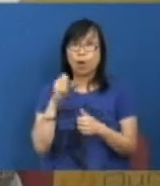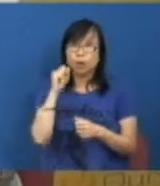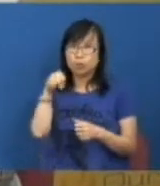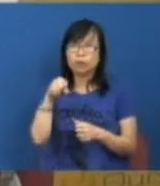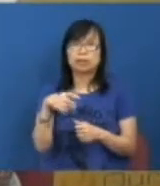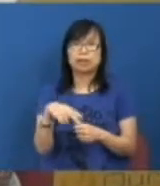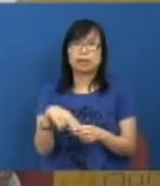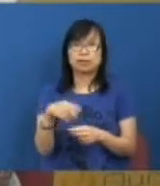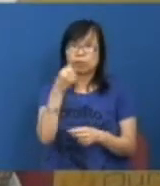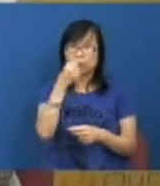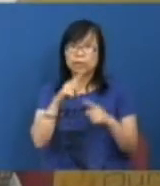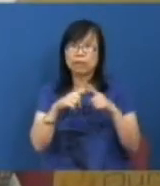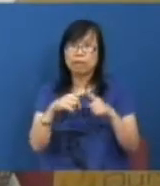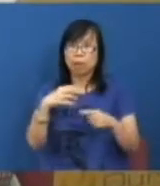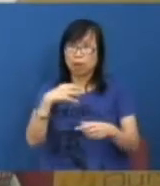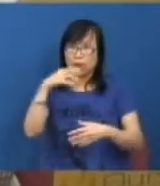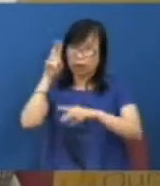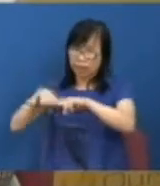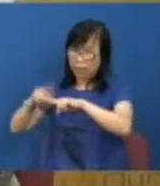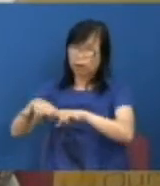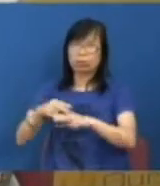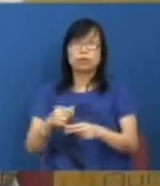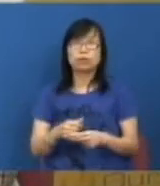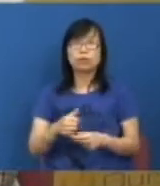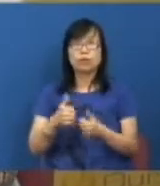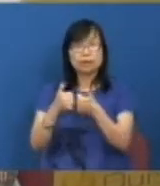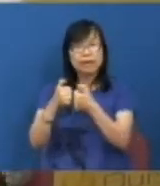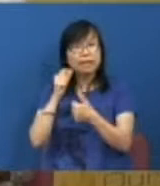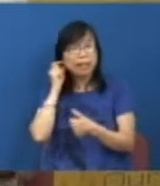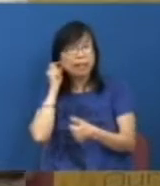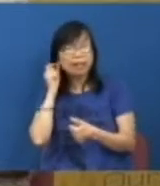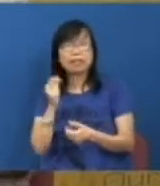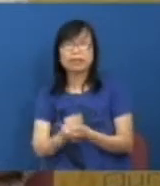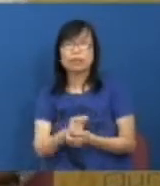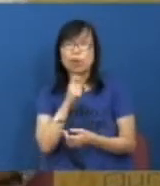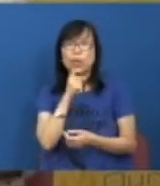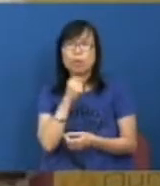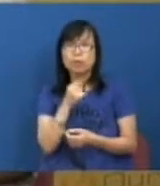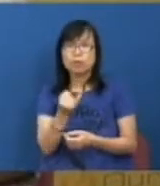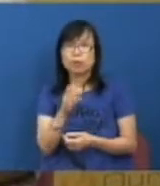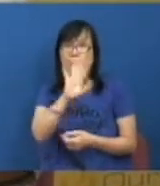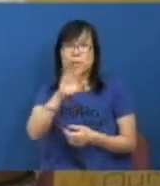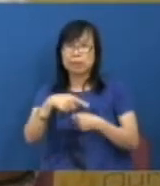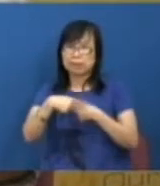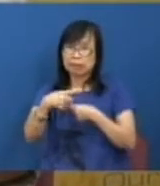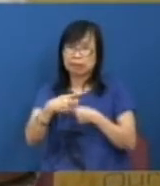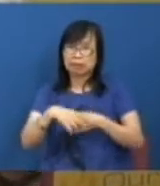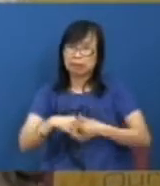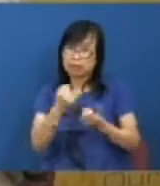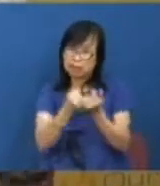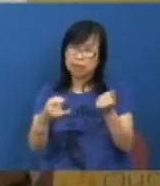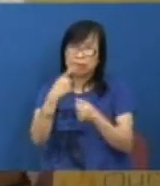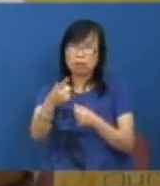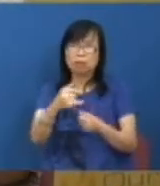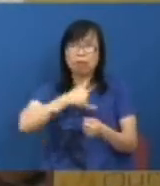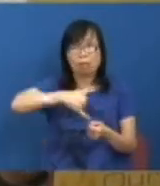人內地孕婦嗰、那個即係苦處，因為有時可能佢亦都唔係話生第一個，咁兩頭